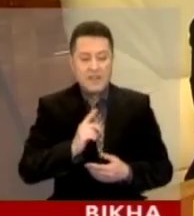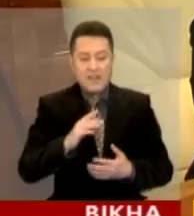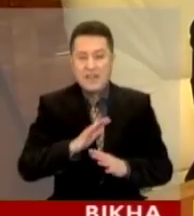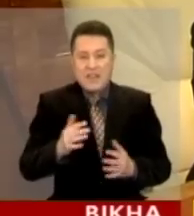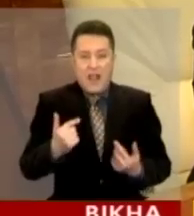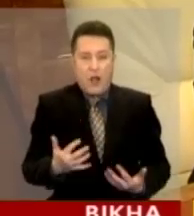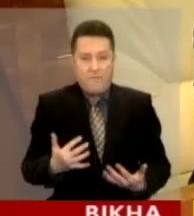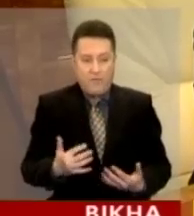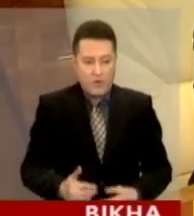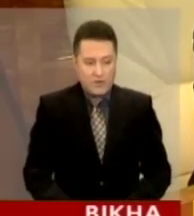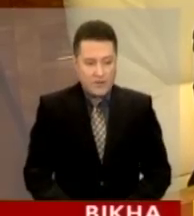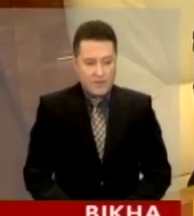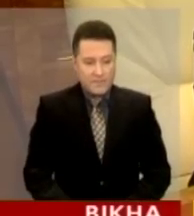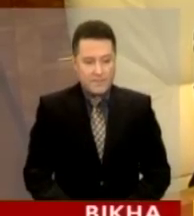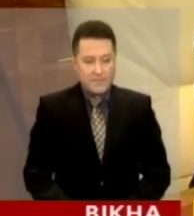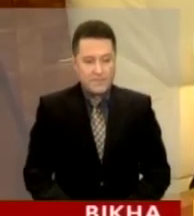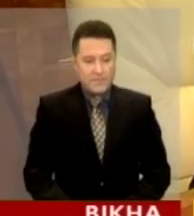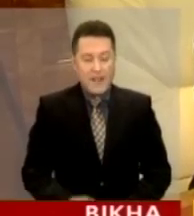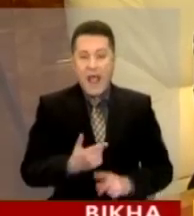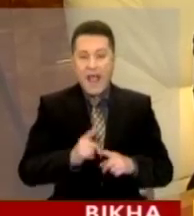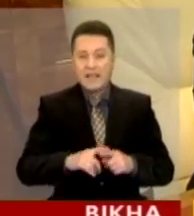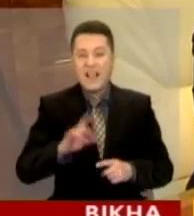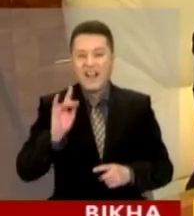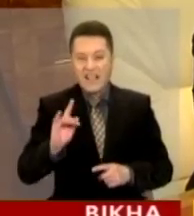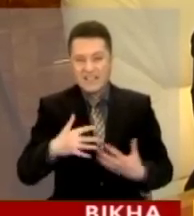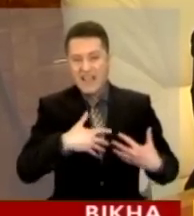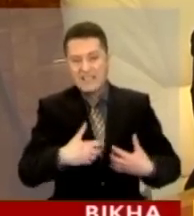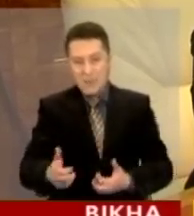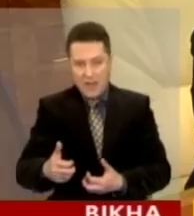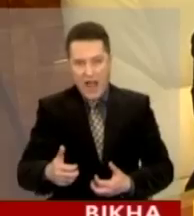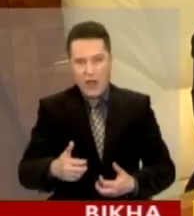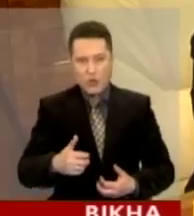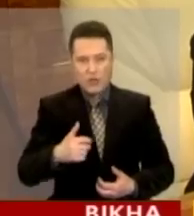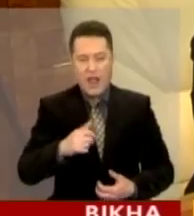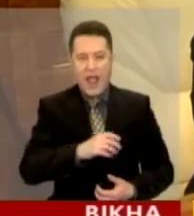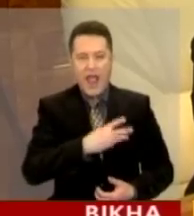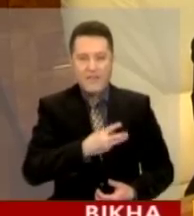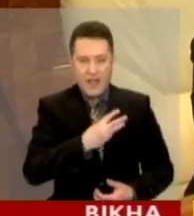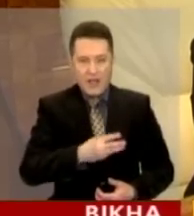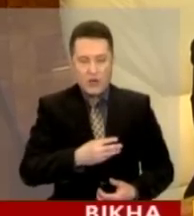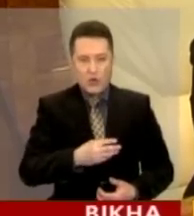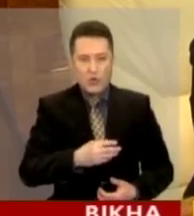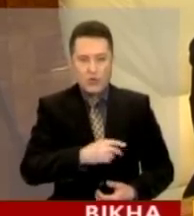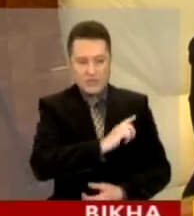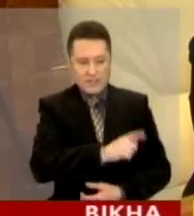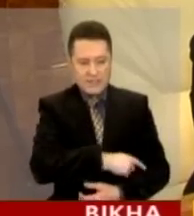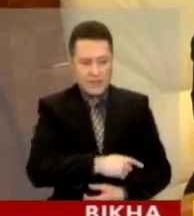У меня есть ощущение что эти кресла они забирают наоборот энергию си Ани дают они не они Вампиры